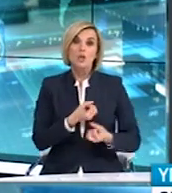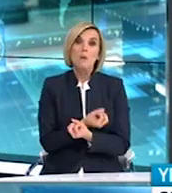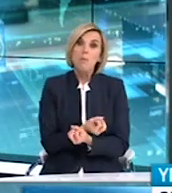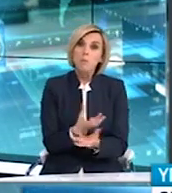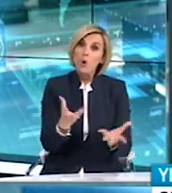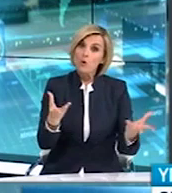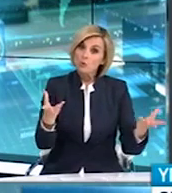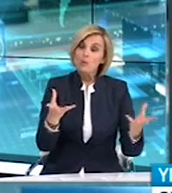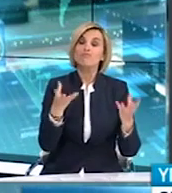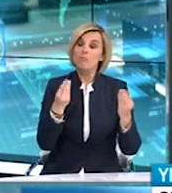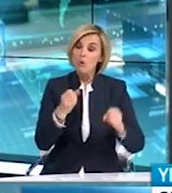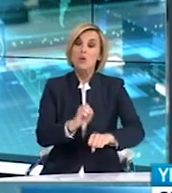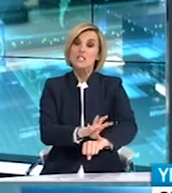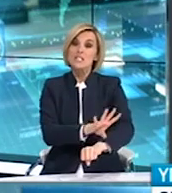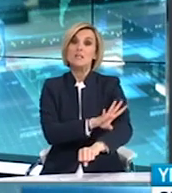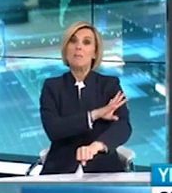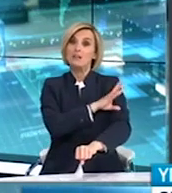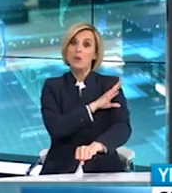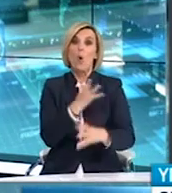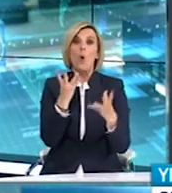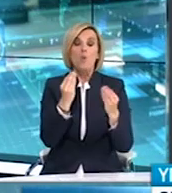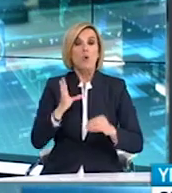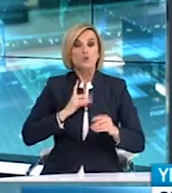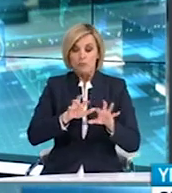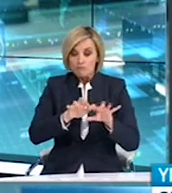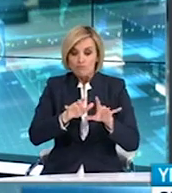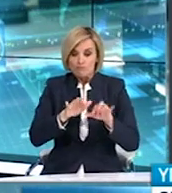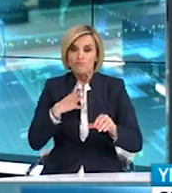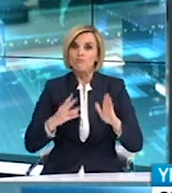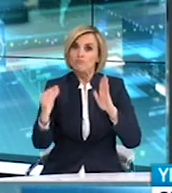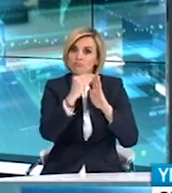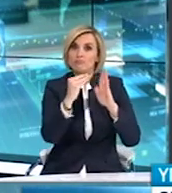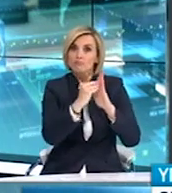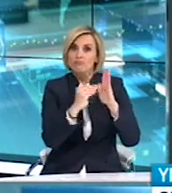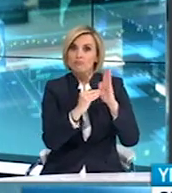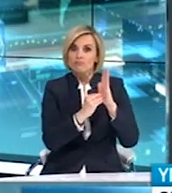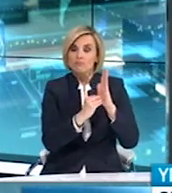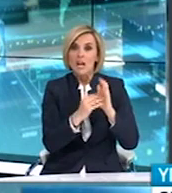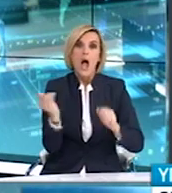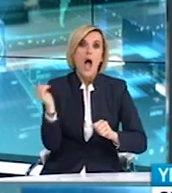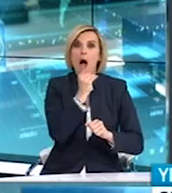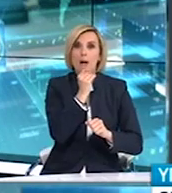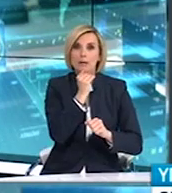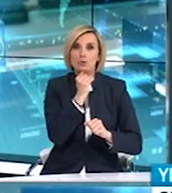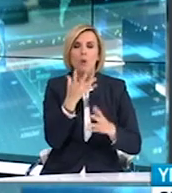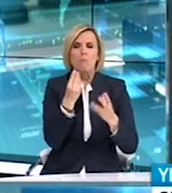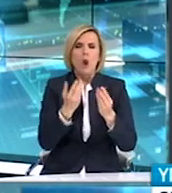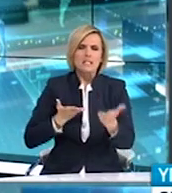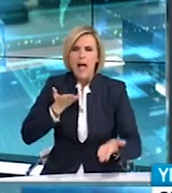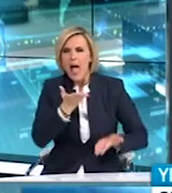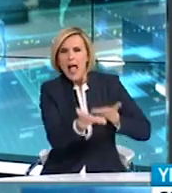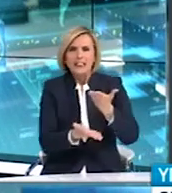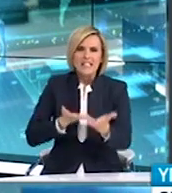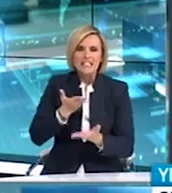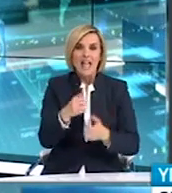συγκινητική από τις πρώτες ώρες που αναρτήθηκε η πλατφόρμα Εθελοντή. Ειδικά τις πρώτες ώρες υπολογίζεται ότι συμπληρώνονταν μία αίτηση ανά